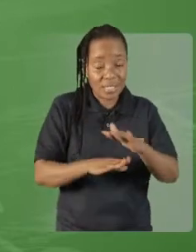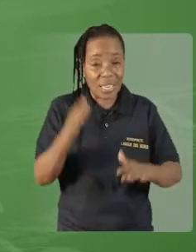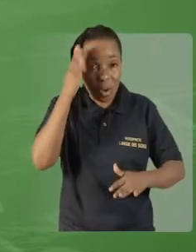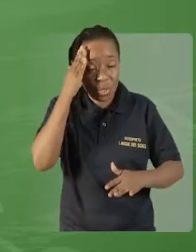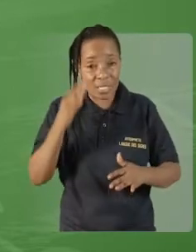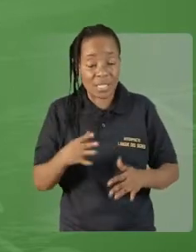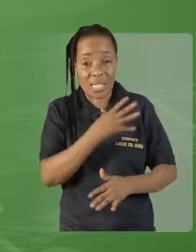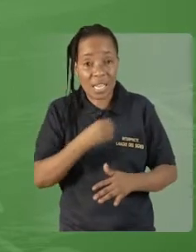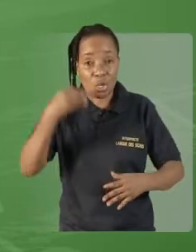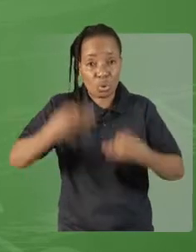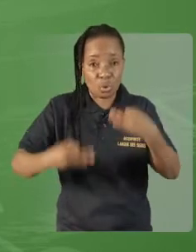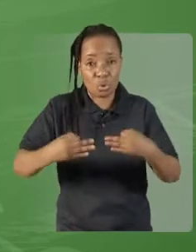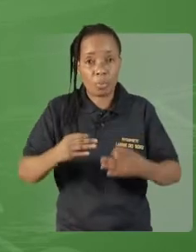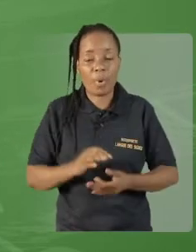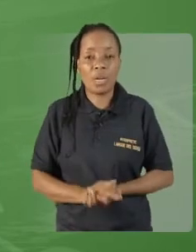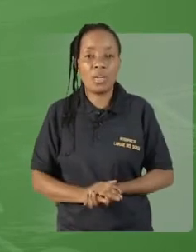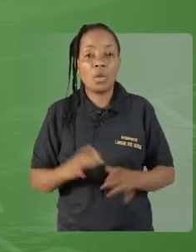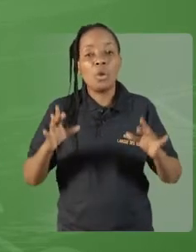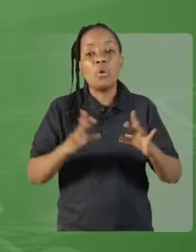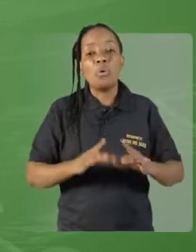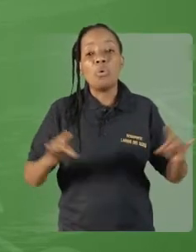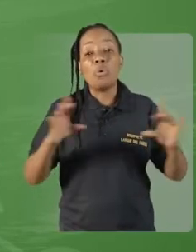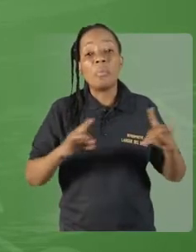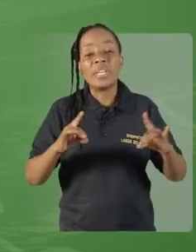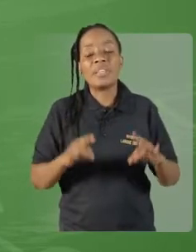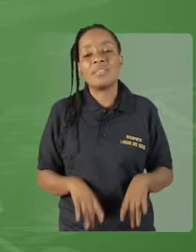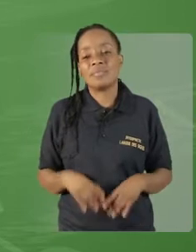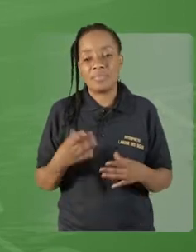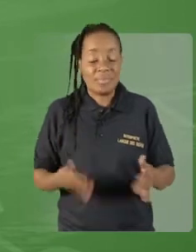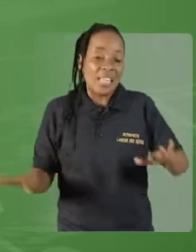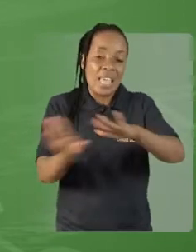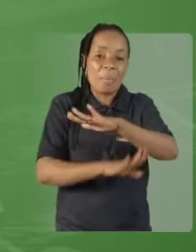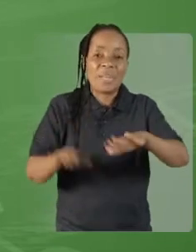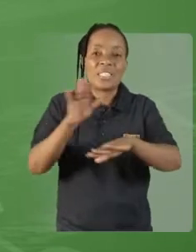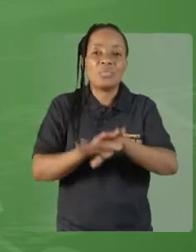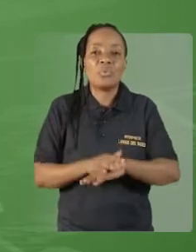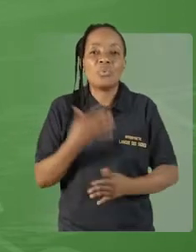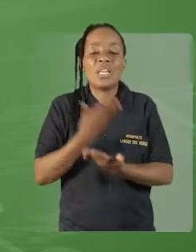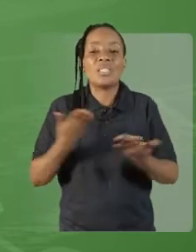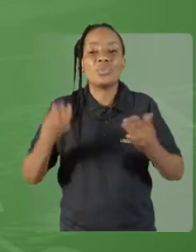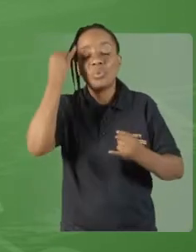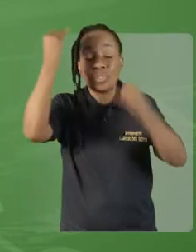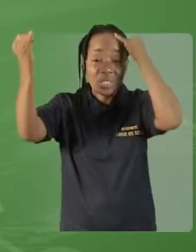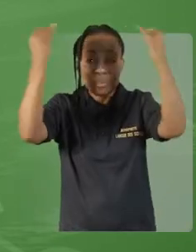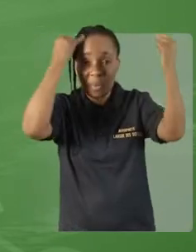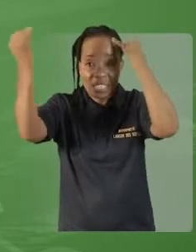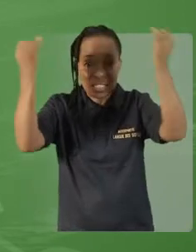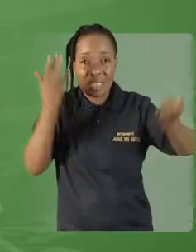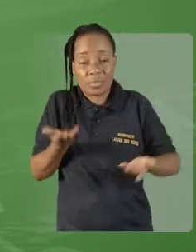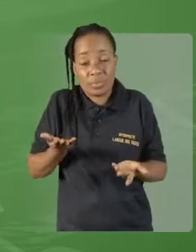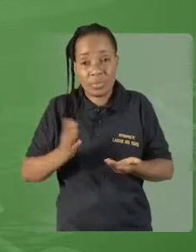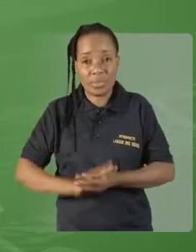jugement, le mythe se fonde quant à lui sur l'imagination, qui